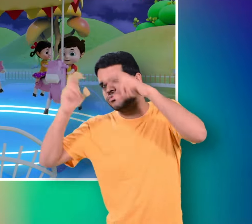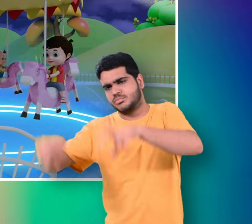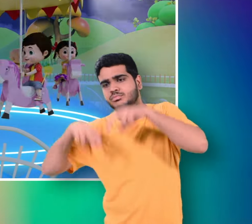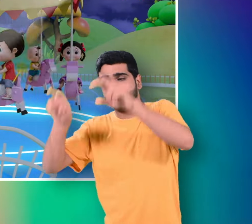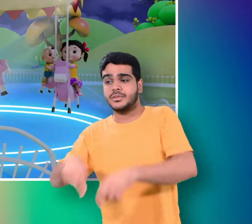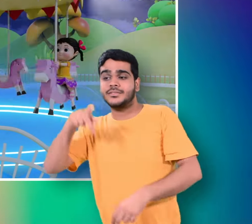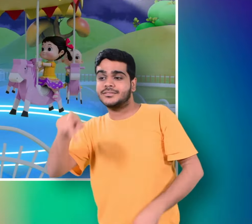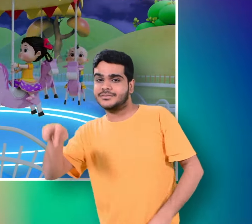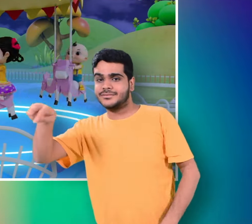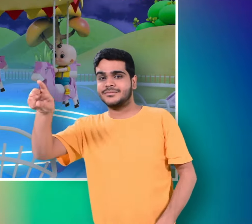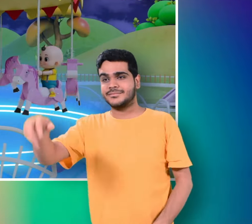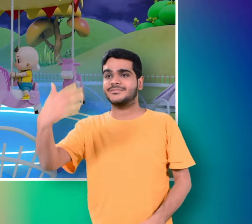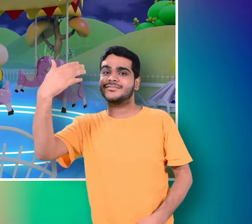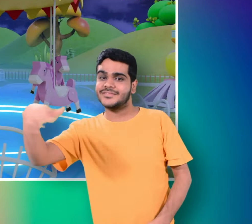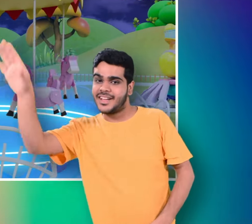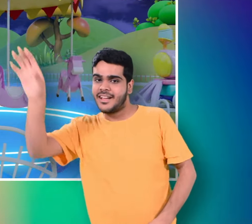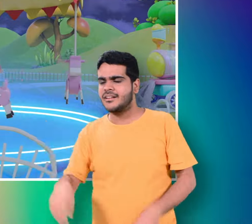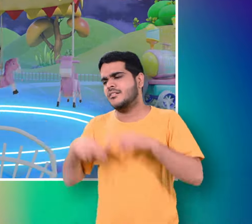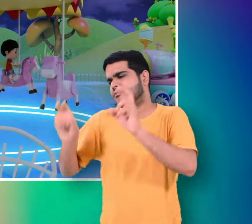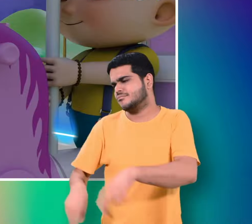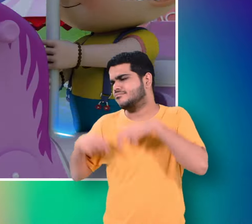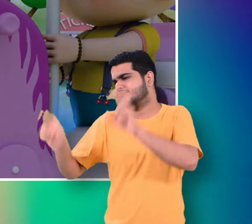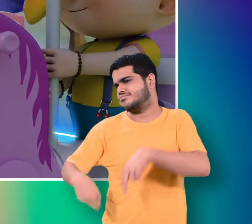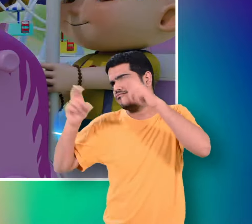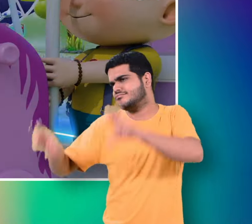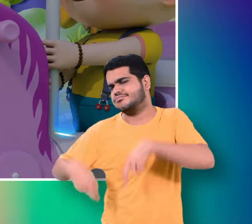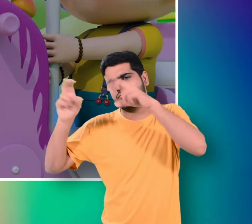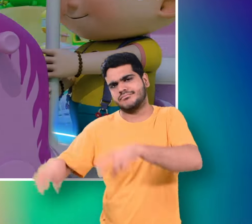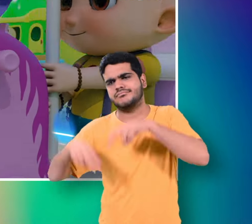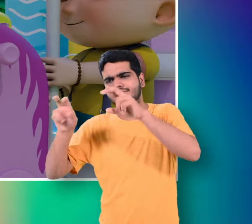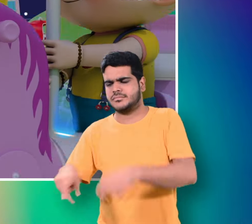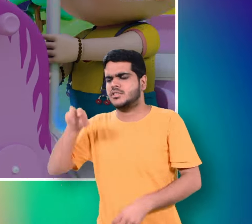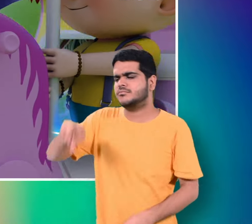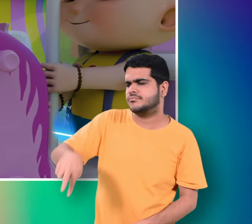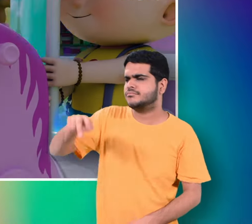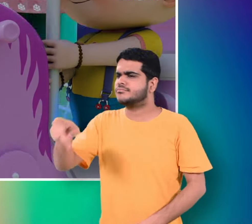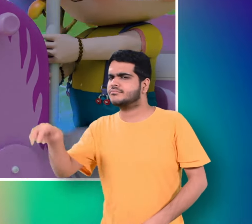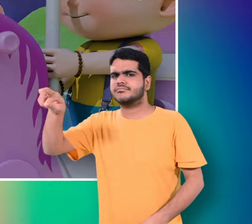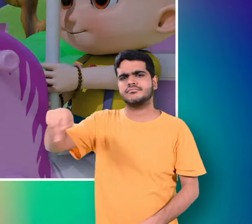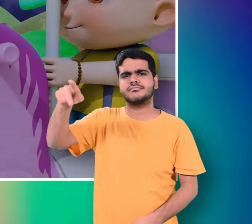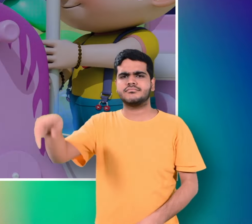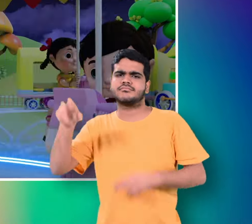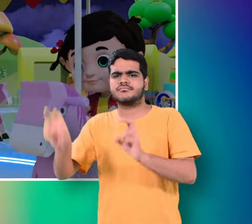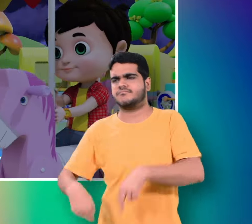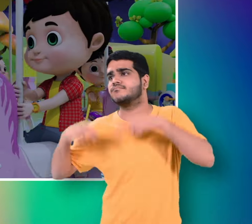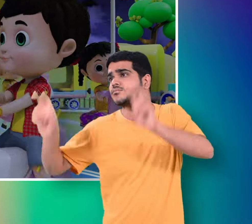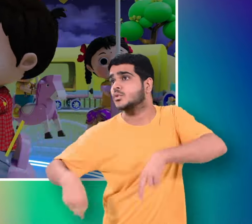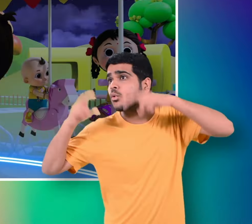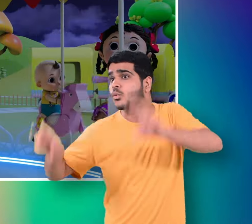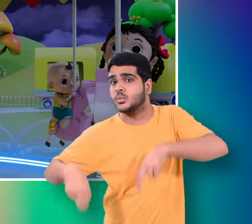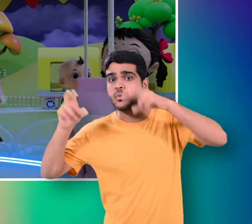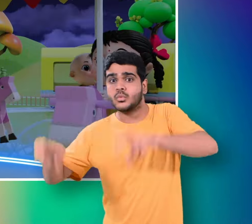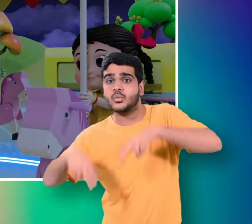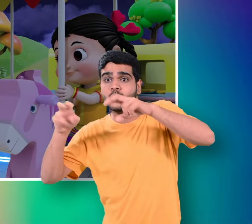दौड़ा घोड़ा दुम उठा के दौड़ा दौड़ा दौड़ा दौड़ा घोड़ा दम उठा के दौड़ा